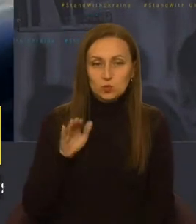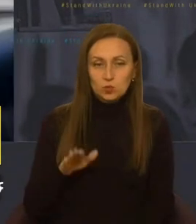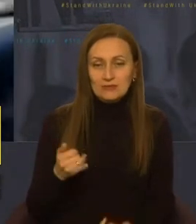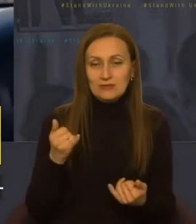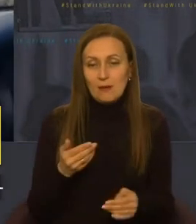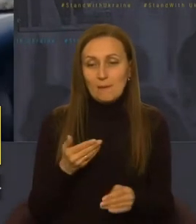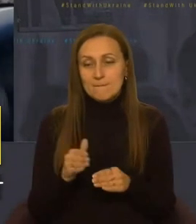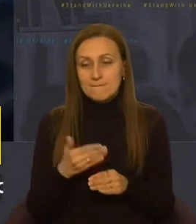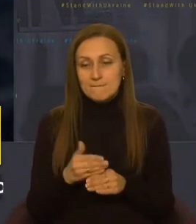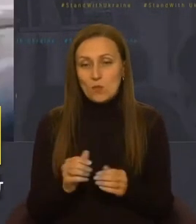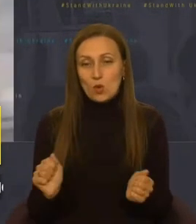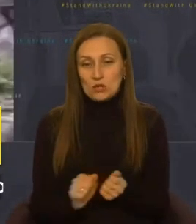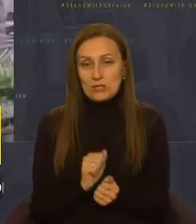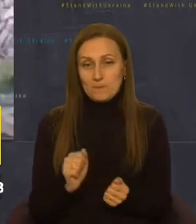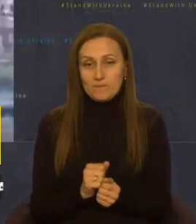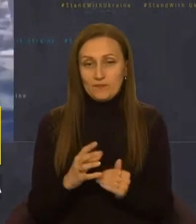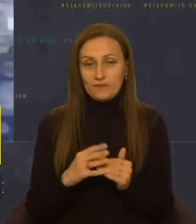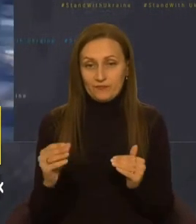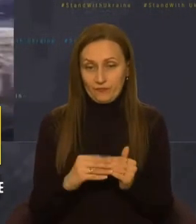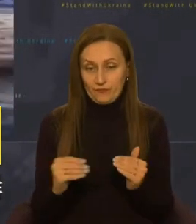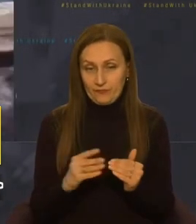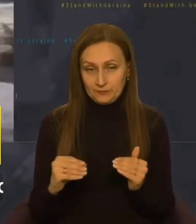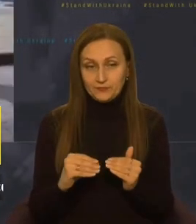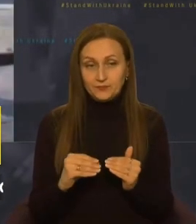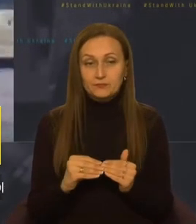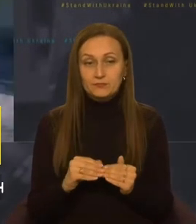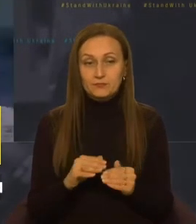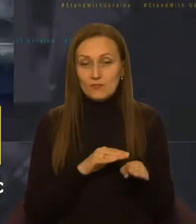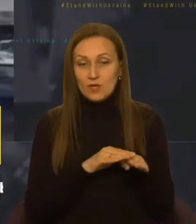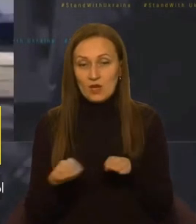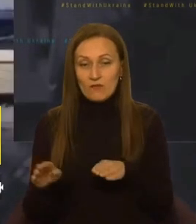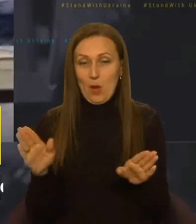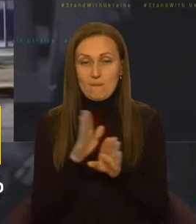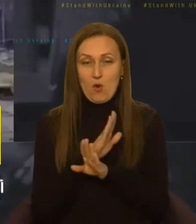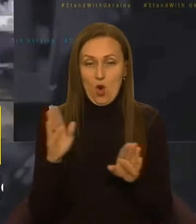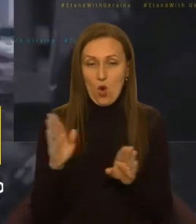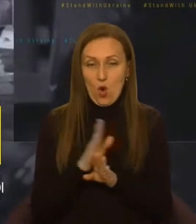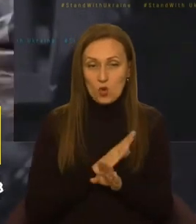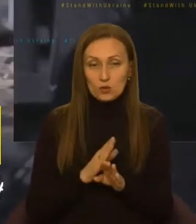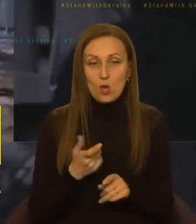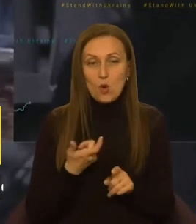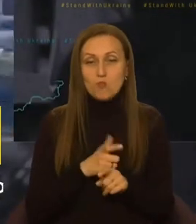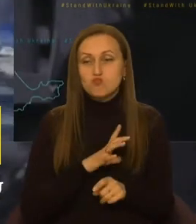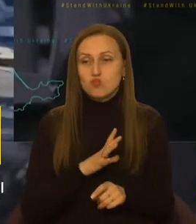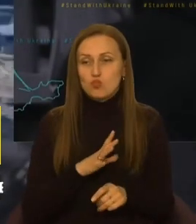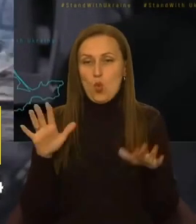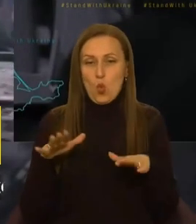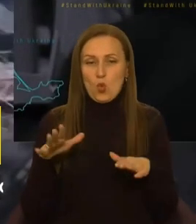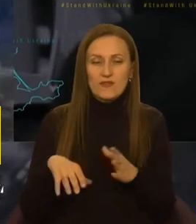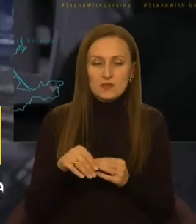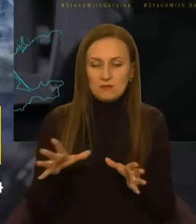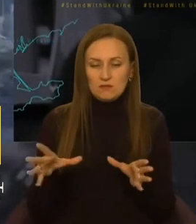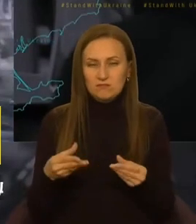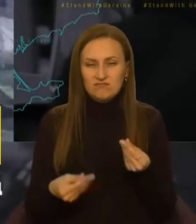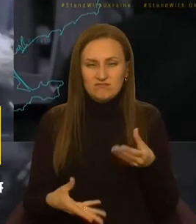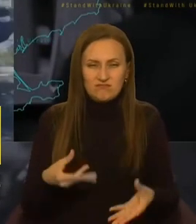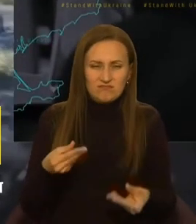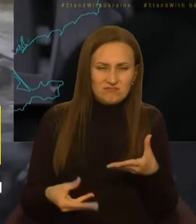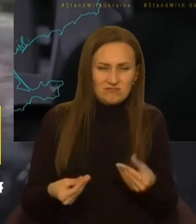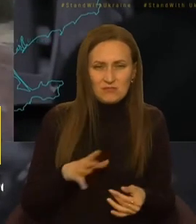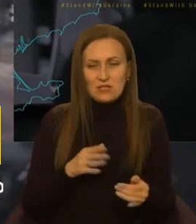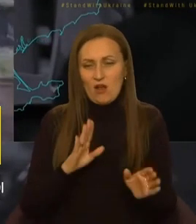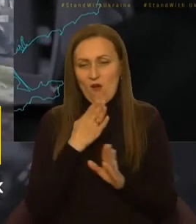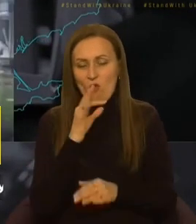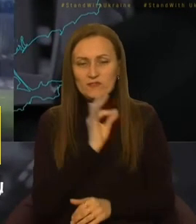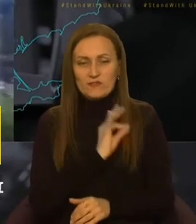Зараз потрошки підсихає ґрунт, вирівнялася погода, бо були дощі, все було порозмивало. Зараз